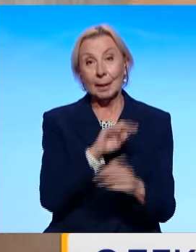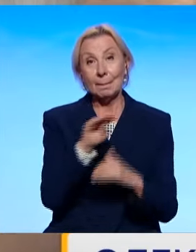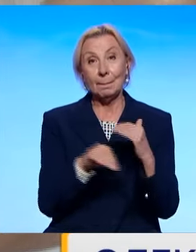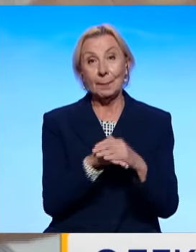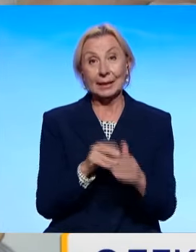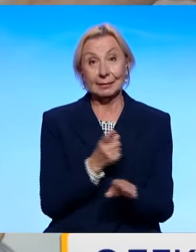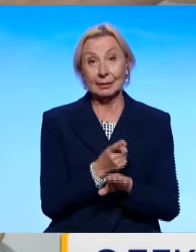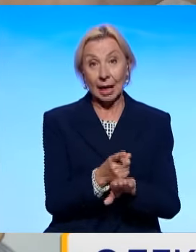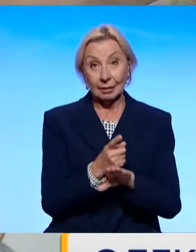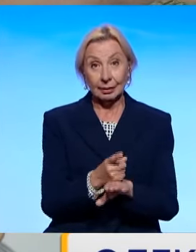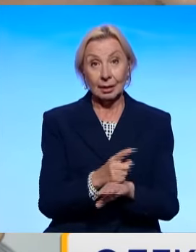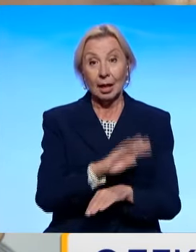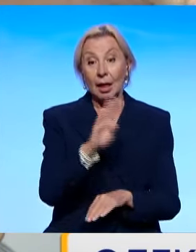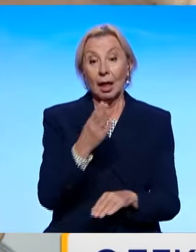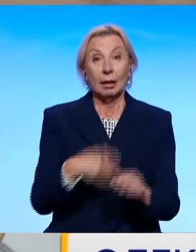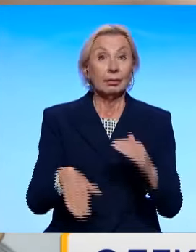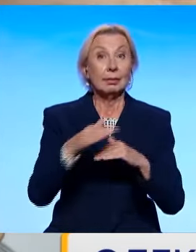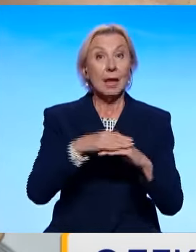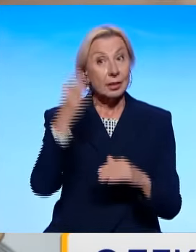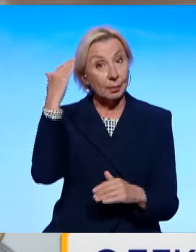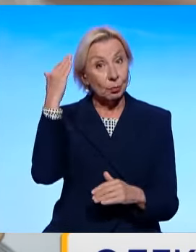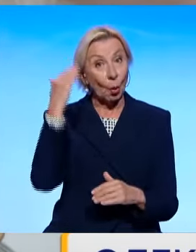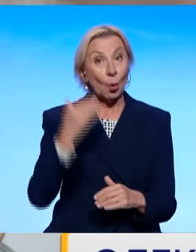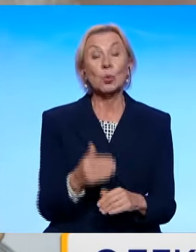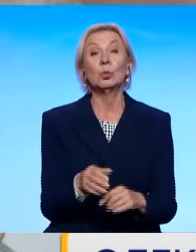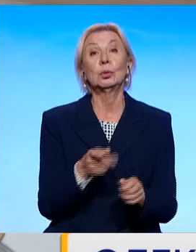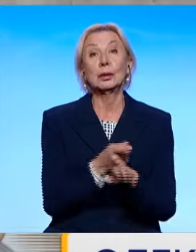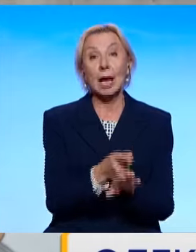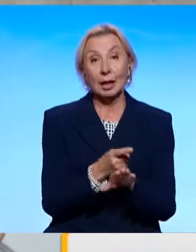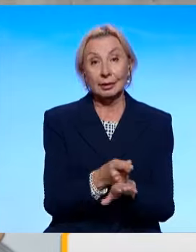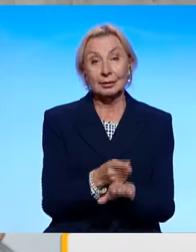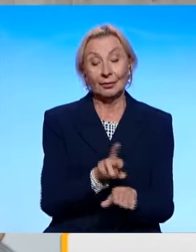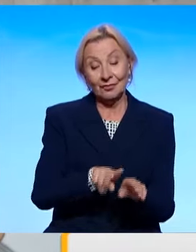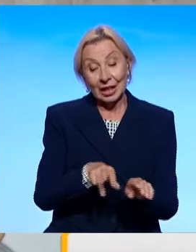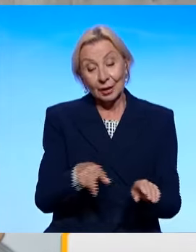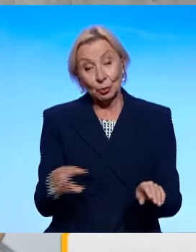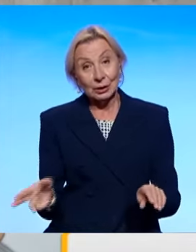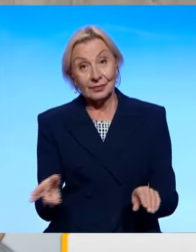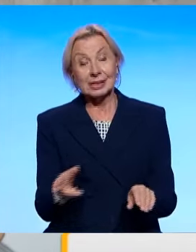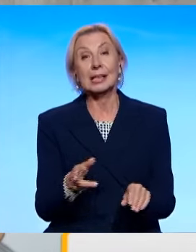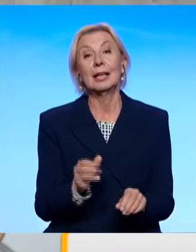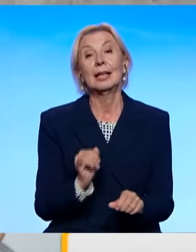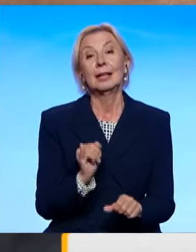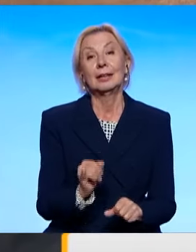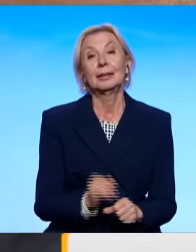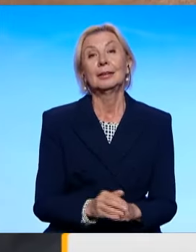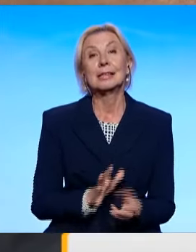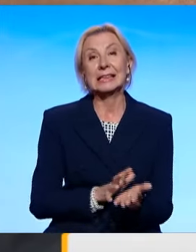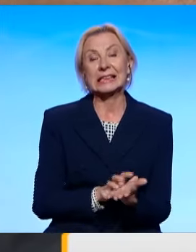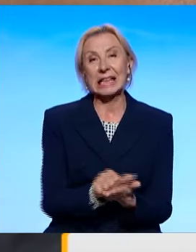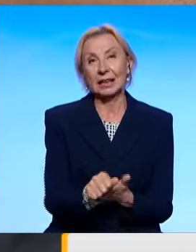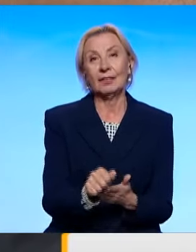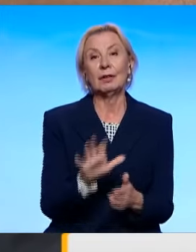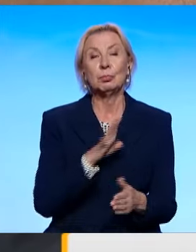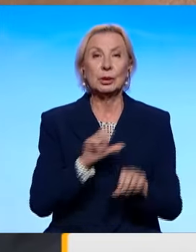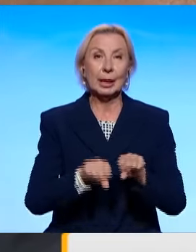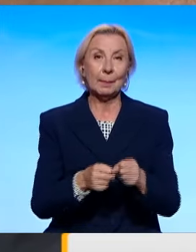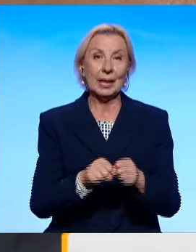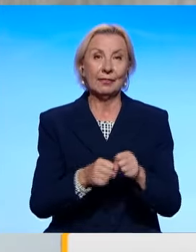зупинився наді мною. Значить, викрутився, сунувся другою гусеницею в окоп і задавив мене. У мене були